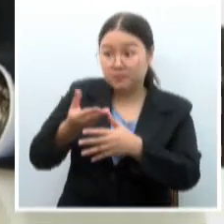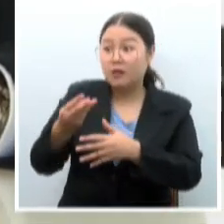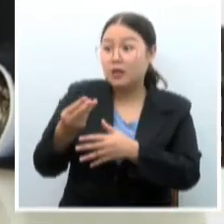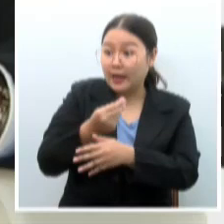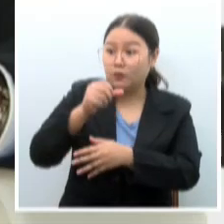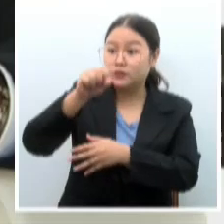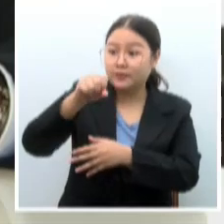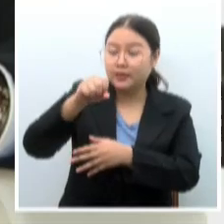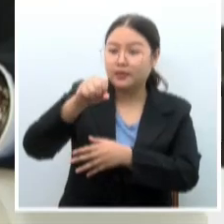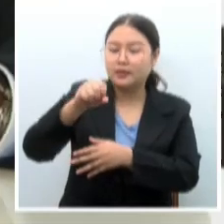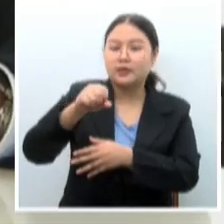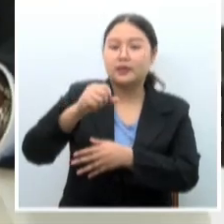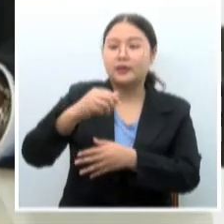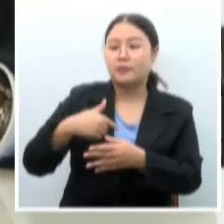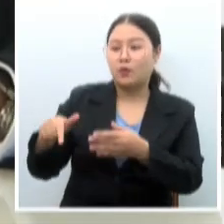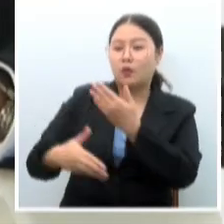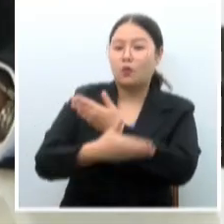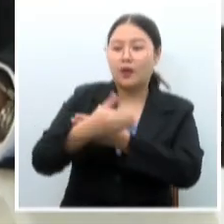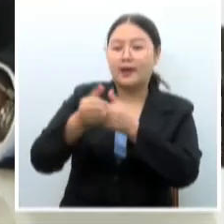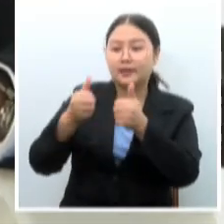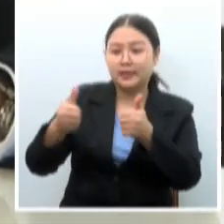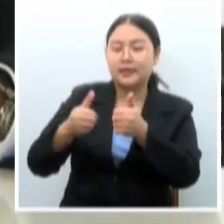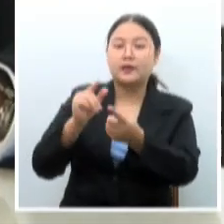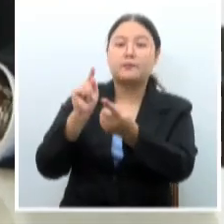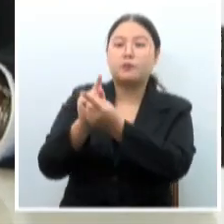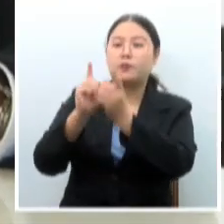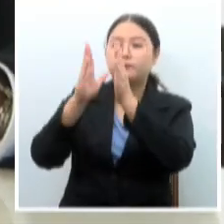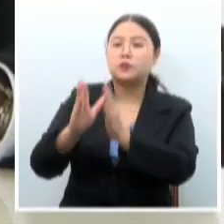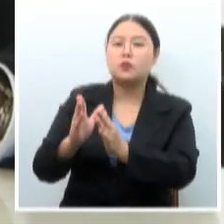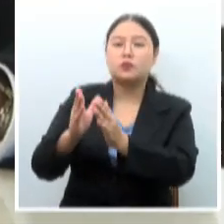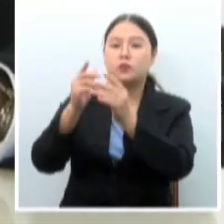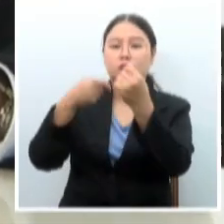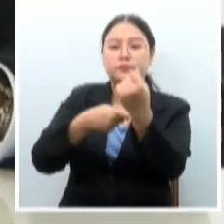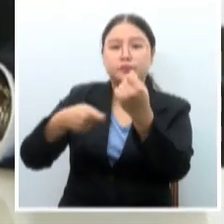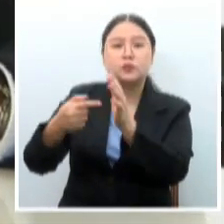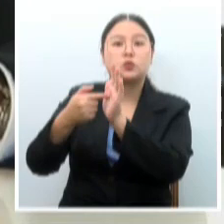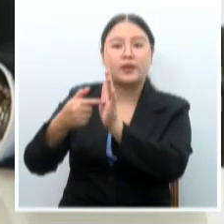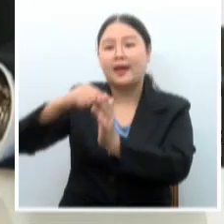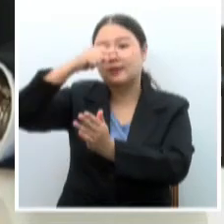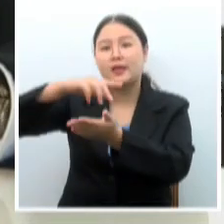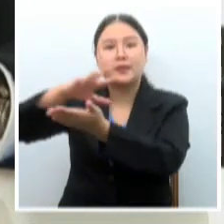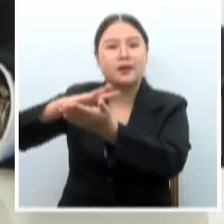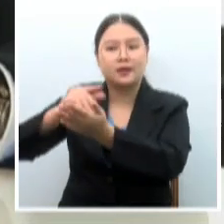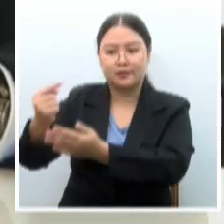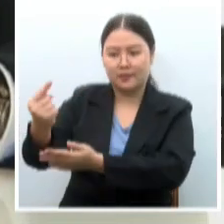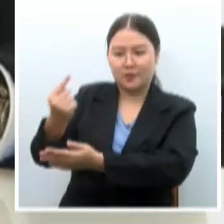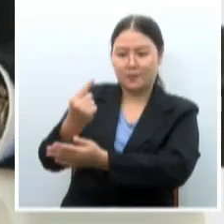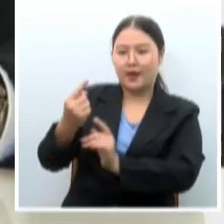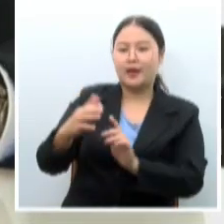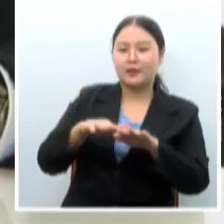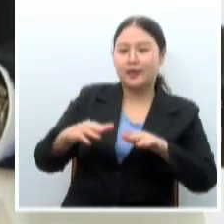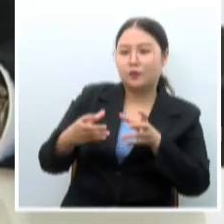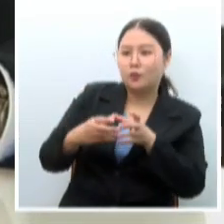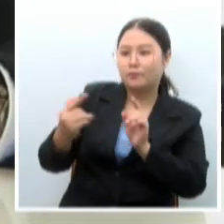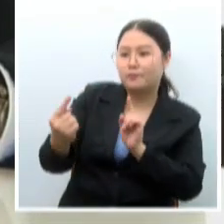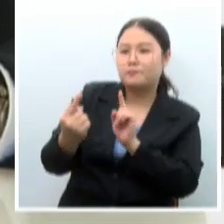าเจอศิลปินแห่งชาติใช่ไหมคะ ใช่ครับ ก็โอกาสตรงจุดนี้เนี่ยเด็กของเราได้มารวมวงกันแล้วก็ได้มาเจอคนที่ชอ